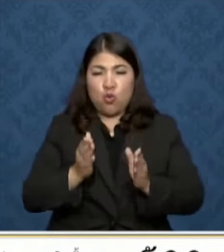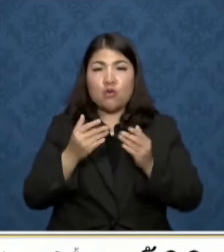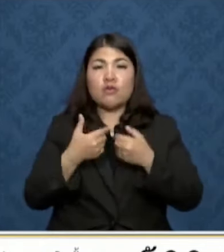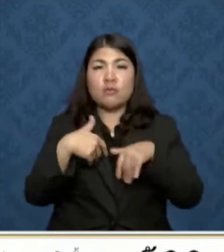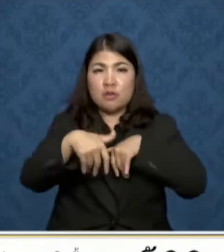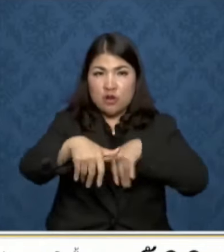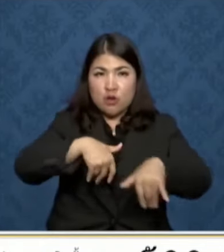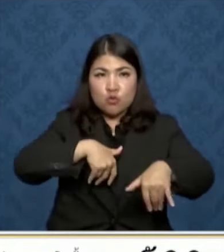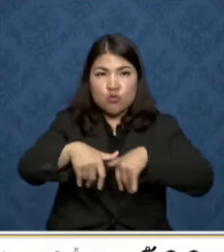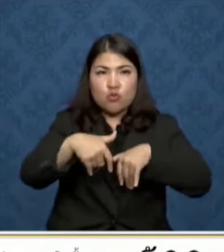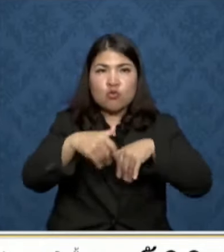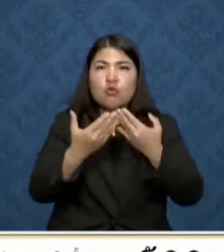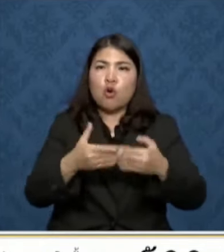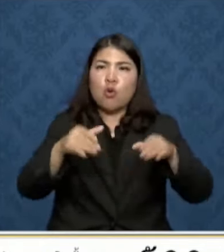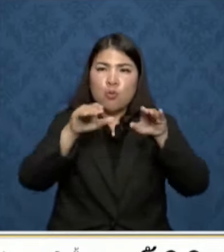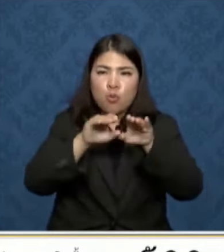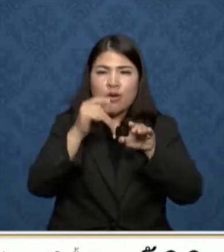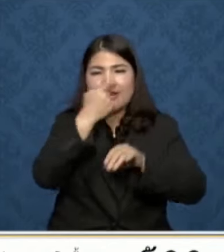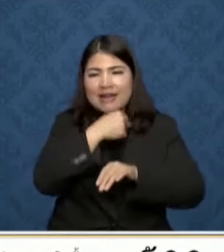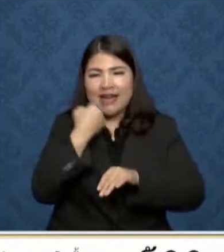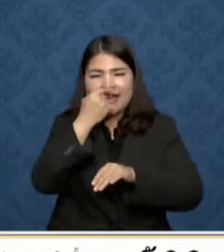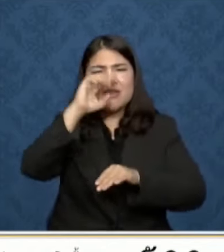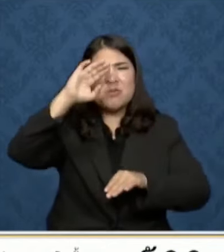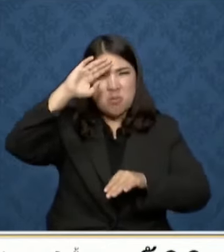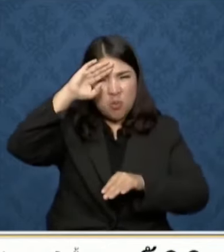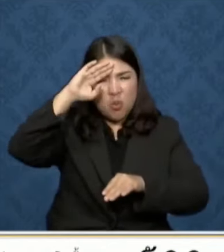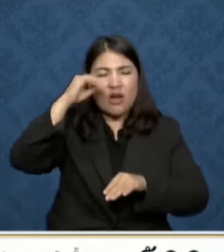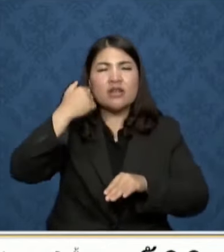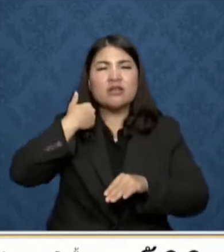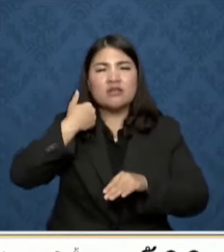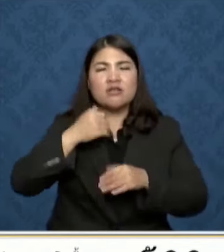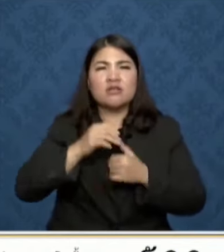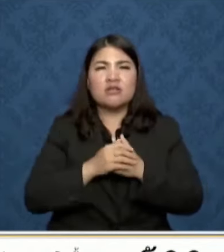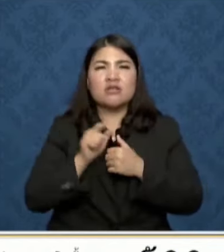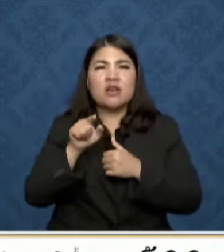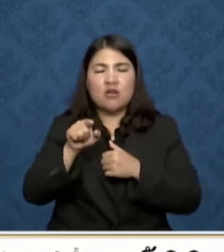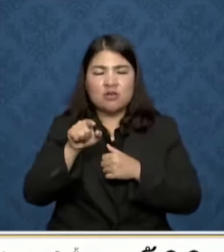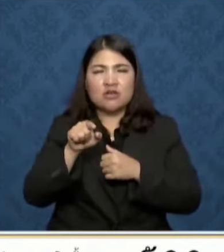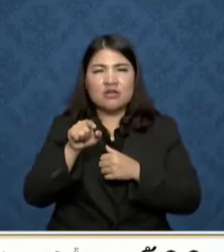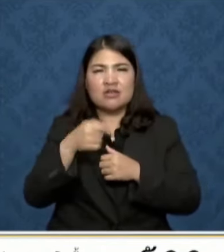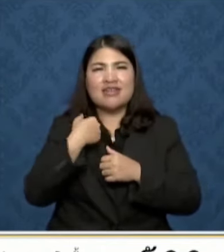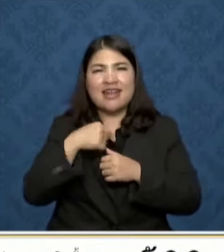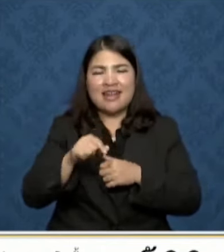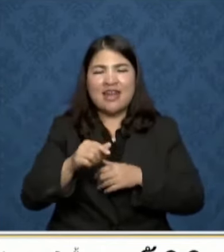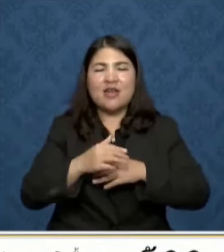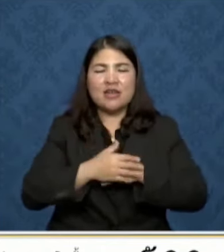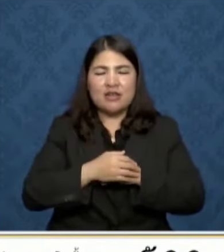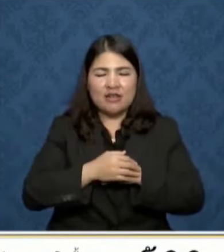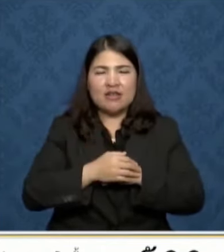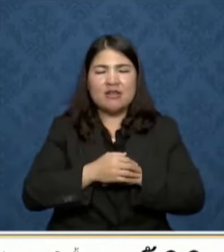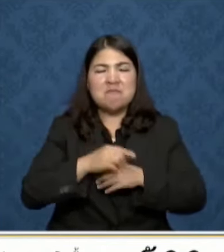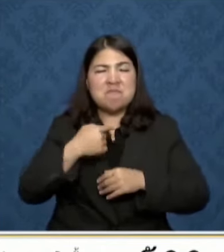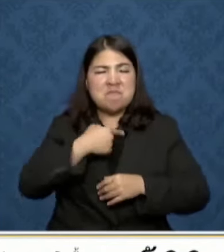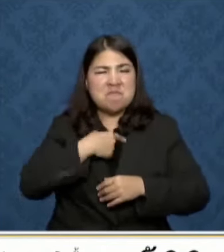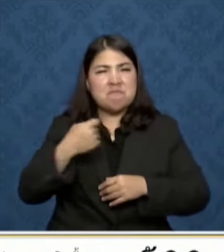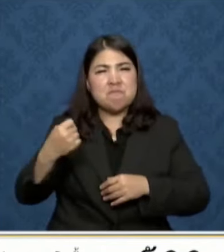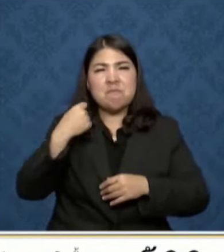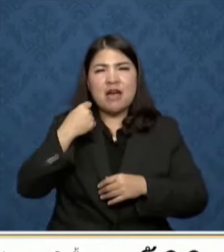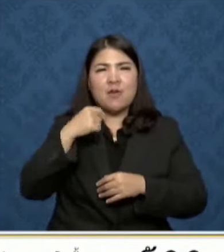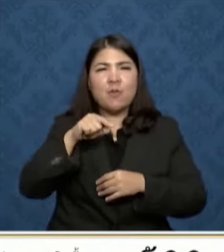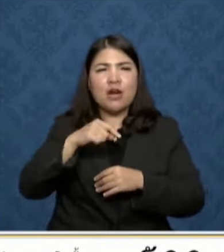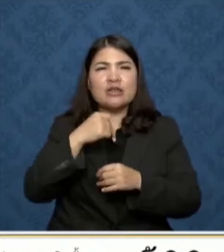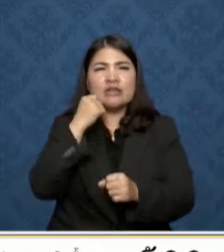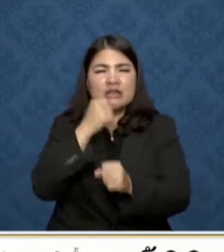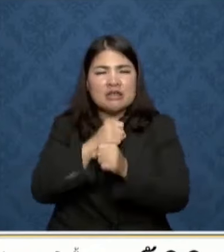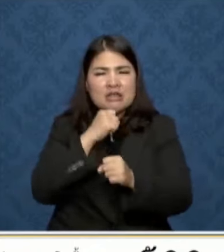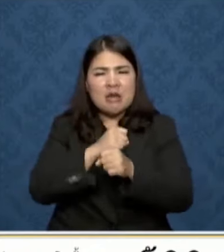ครัของผู้ต้ขัง ที่อาจจะป่วยหรอป่วยอยู่แล้วในเริจำนี่ย เขาจะได้อบอ่นใจมันใจได้ว่าสิ่